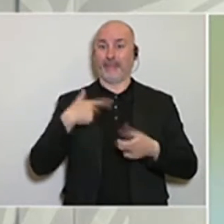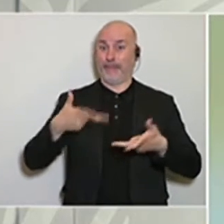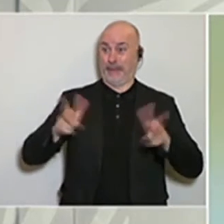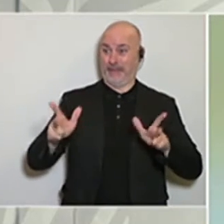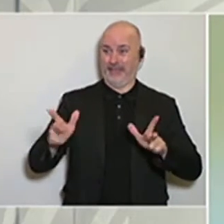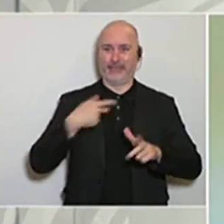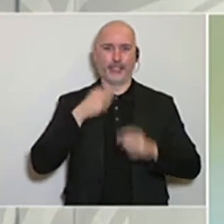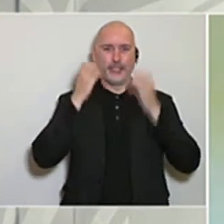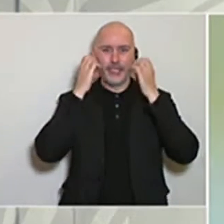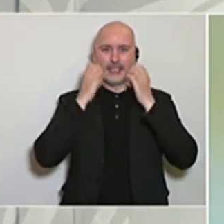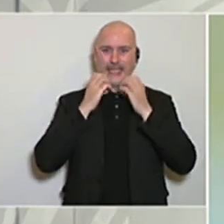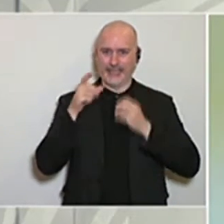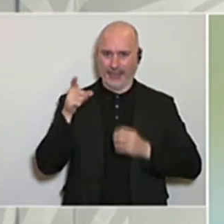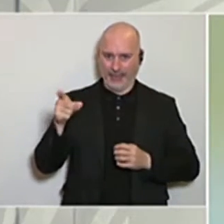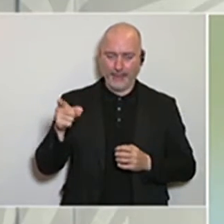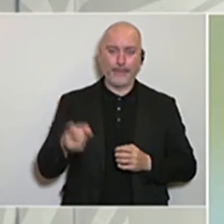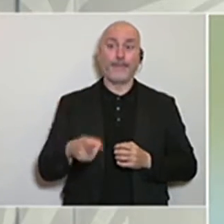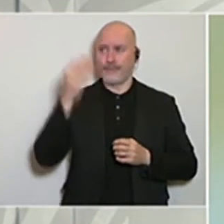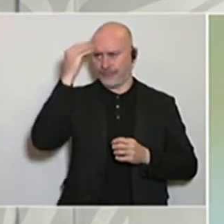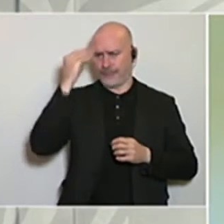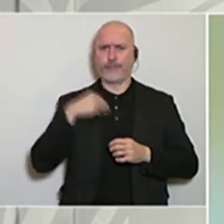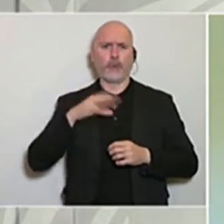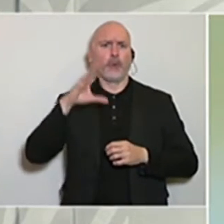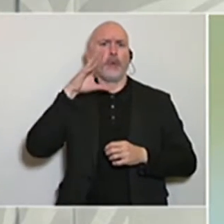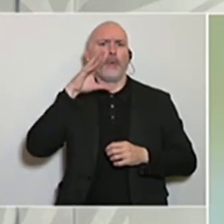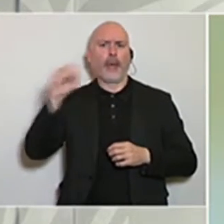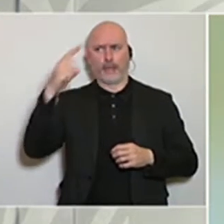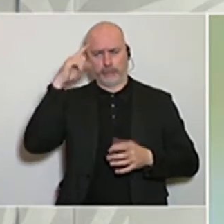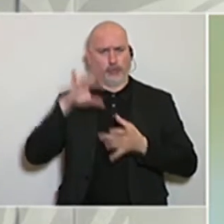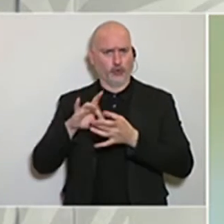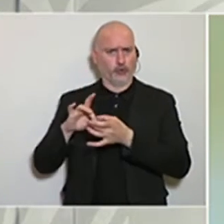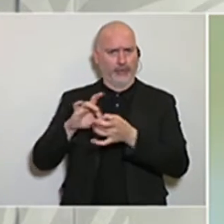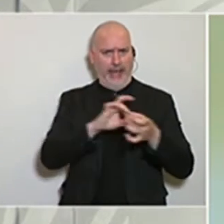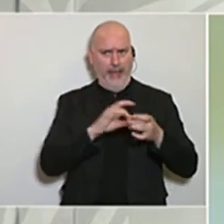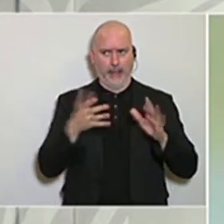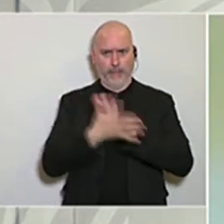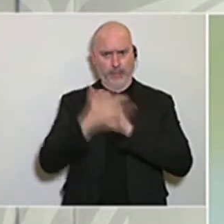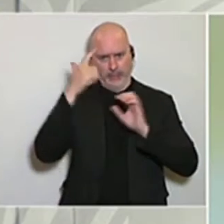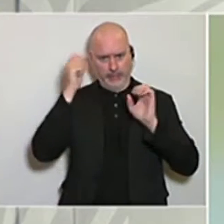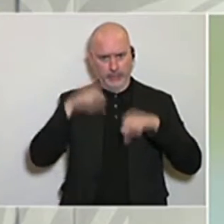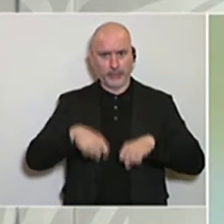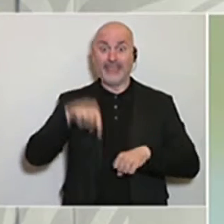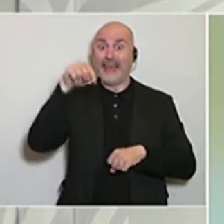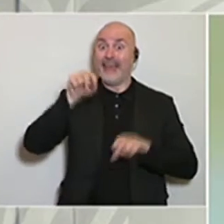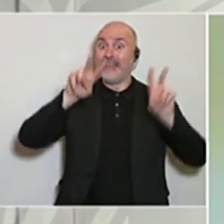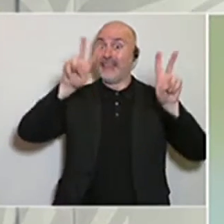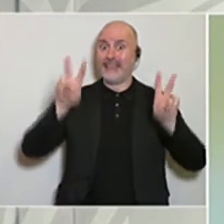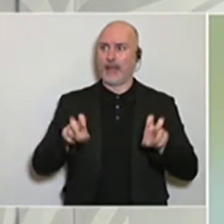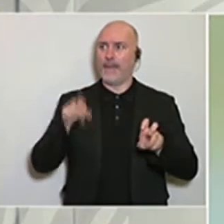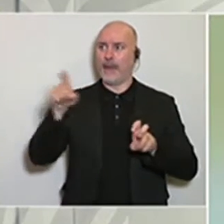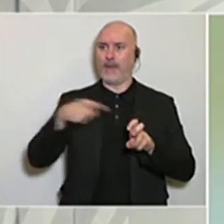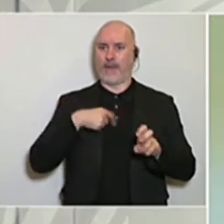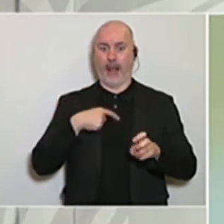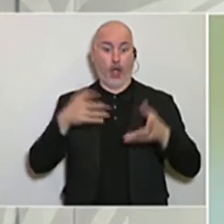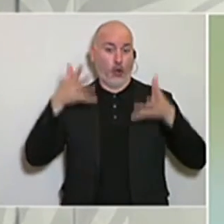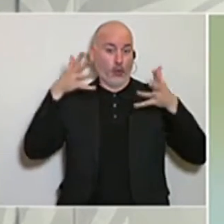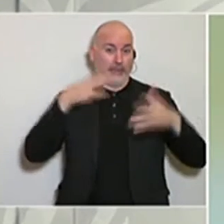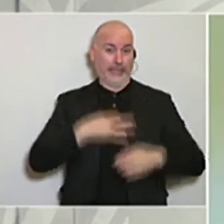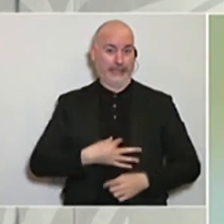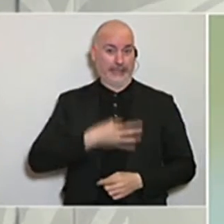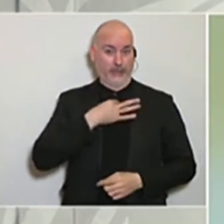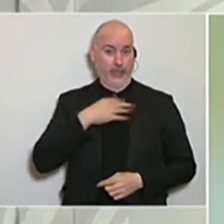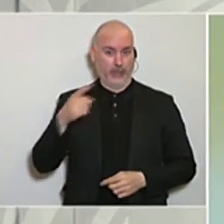Sánchez. Entenc que un govern és solidari en la seva presa de decisions. Avui aquest tema està tractat en el Consell Executiu per si cal